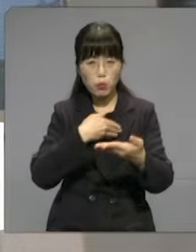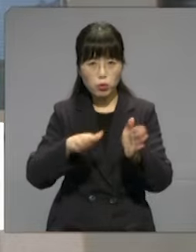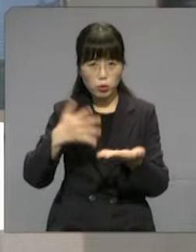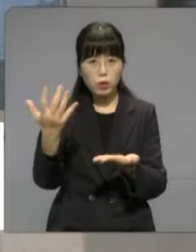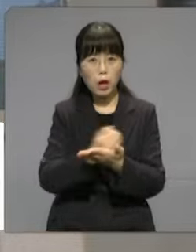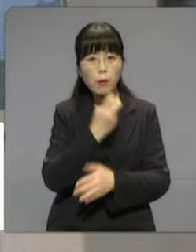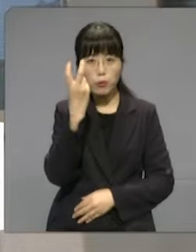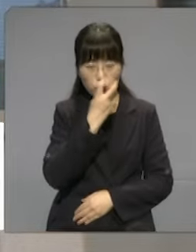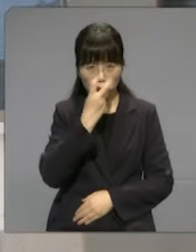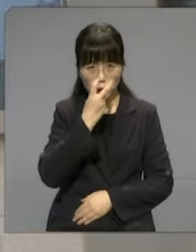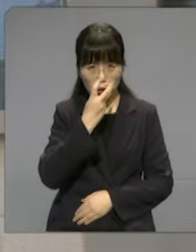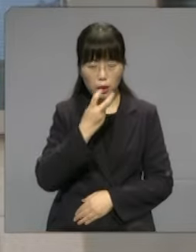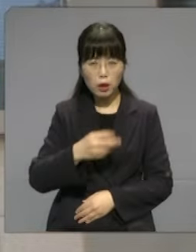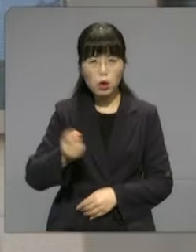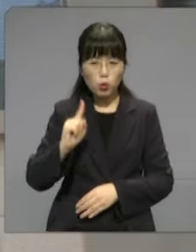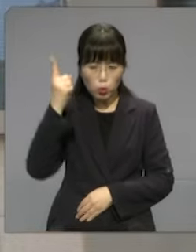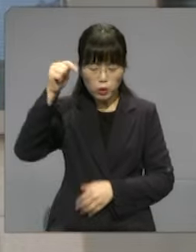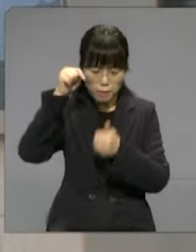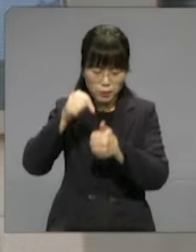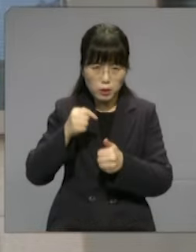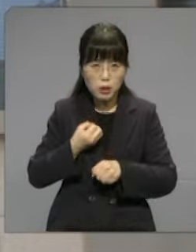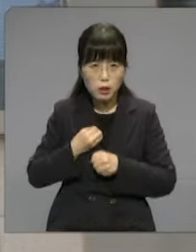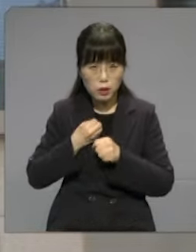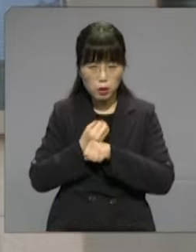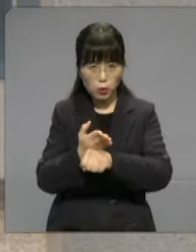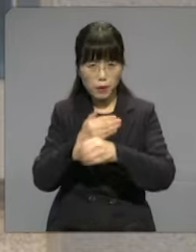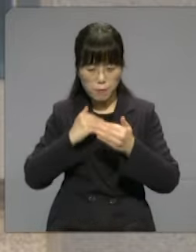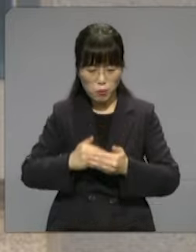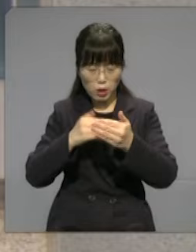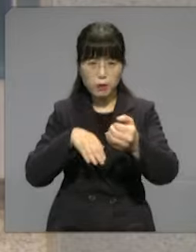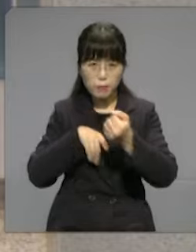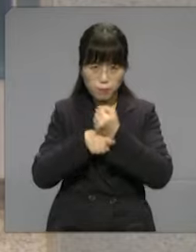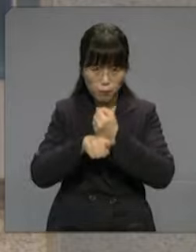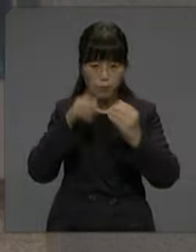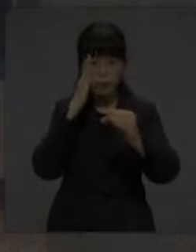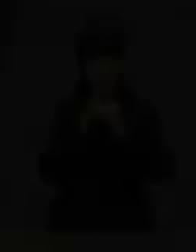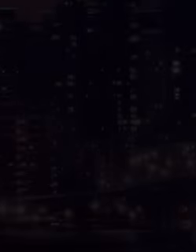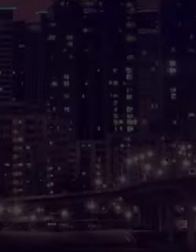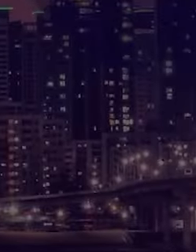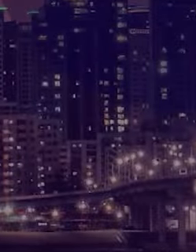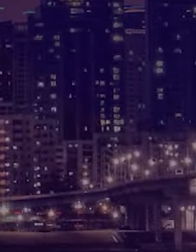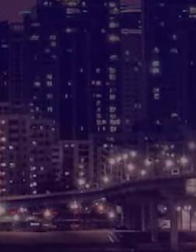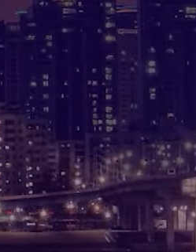사무실도 압수수색하며 윗선 지시 전달 과정을 추적하고 있습니다.